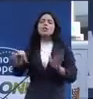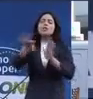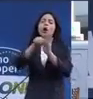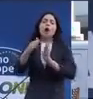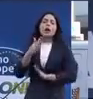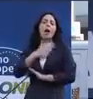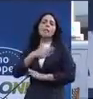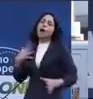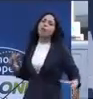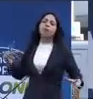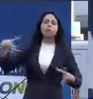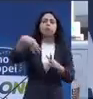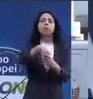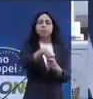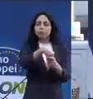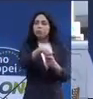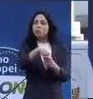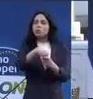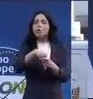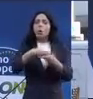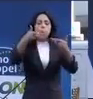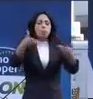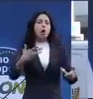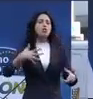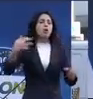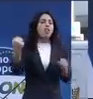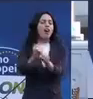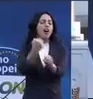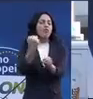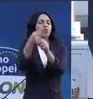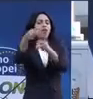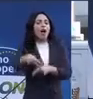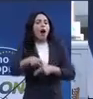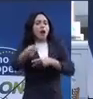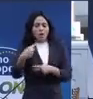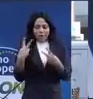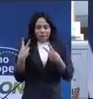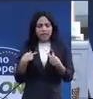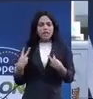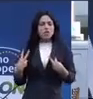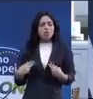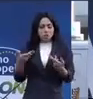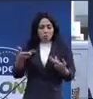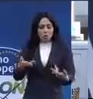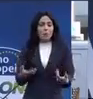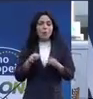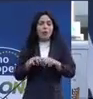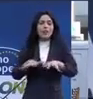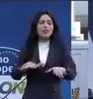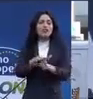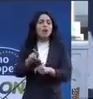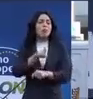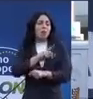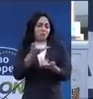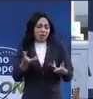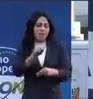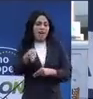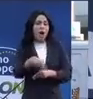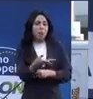storia è un posto dove ho lavorato dove ho vissuto dove ha radici la mia famiglia